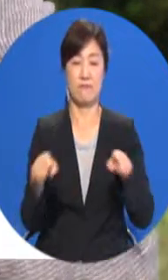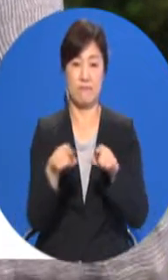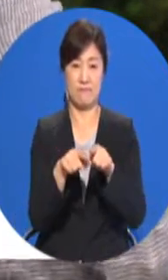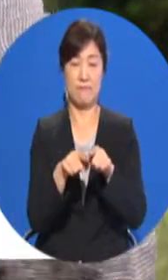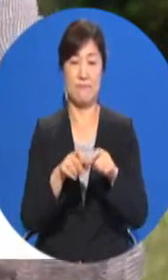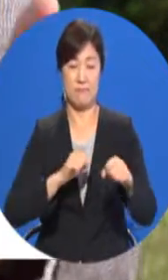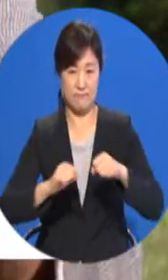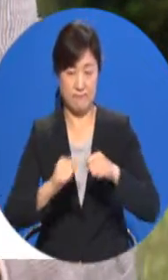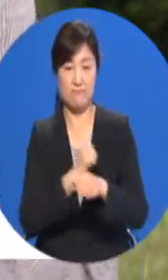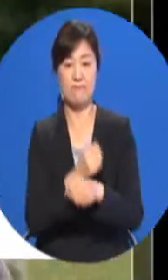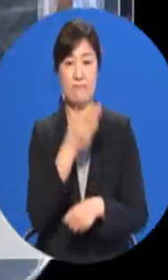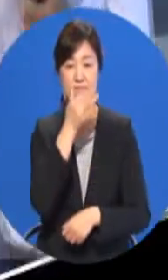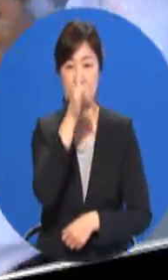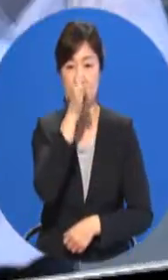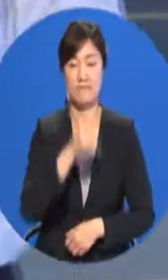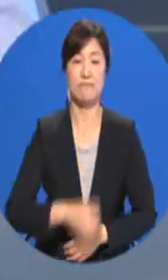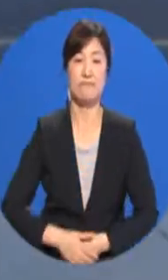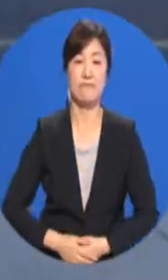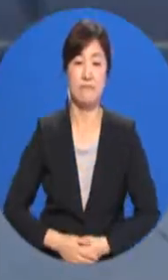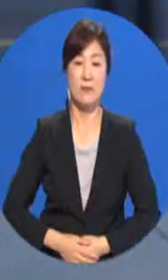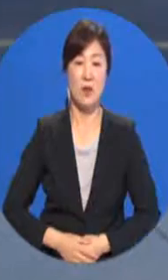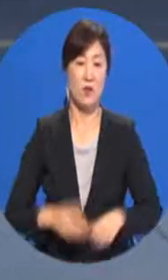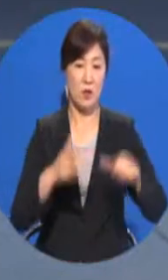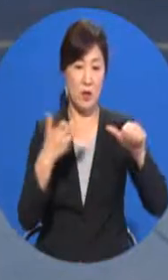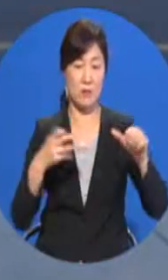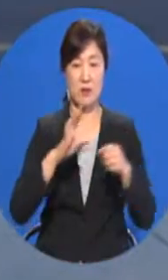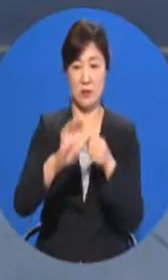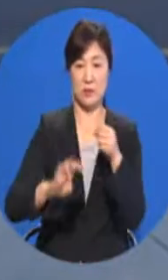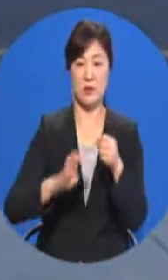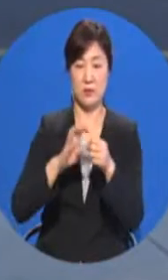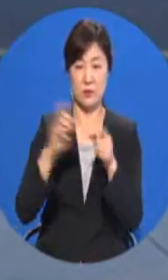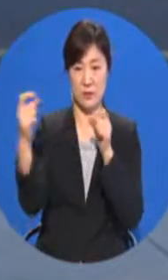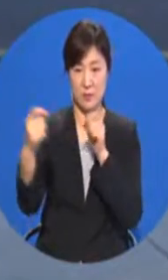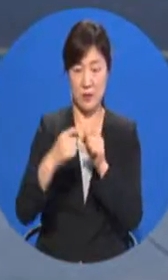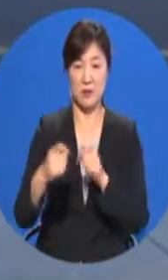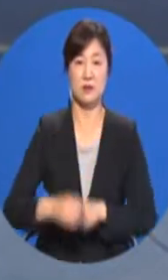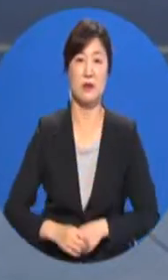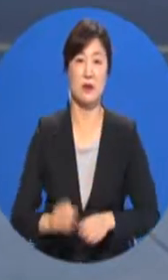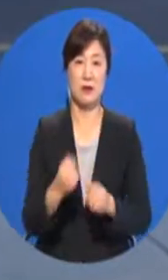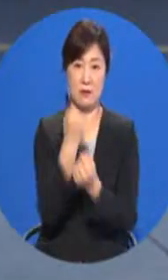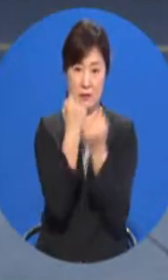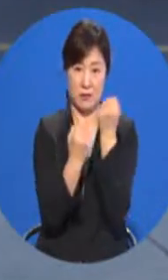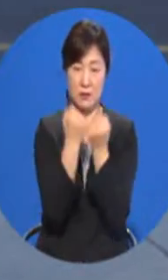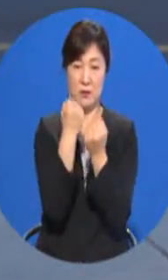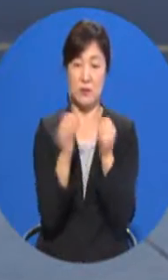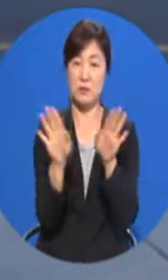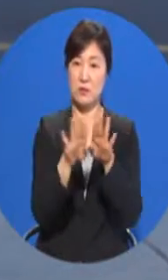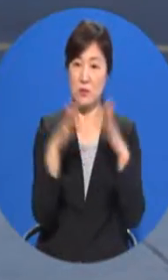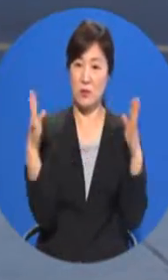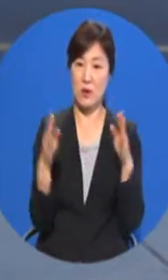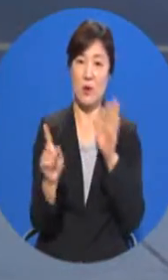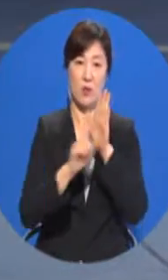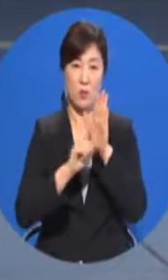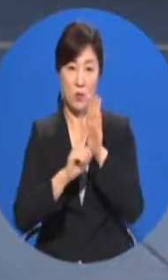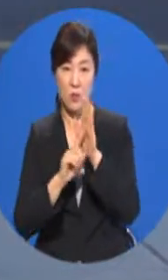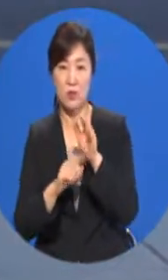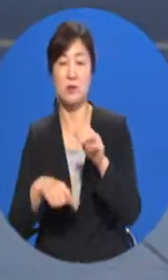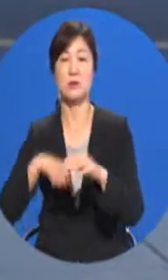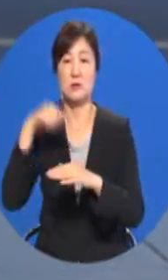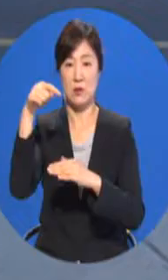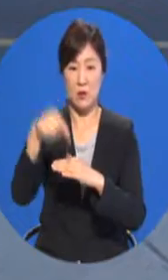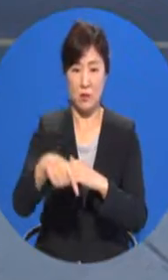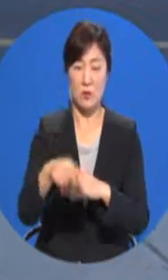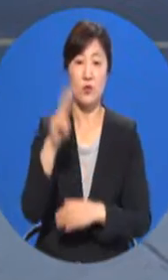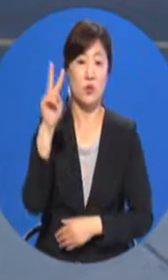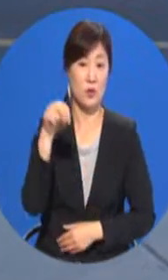하고 함께하기도 하고. 5.18 40주년을 앞두고 학술대회와 홍보행사 개최 차원을 뛰어넘는